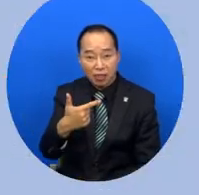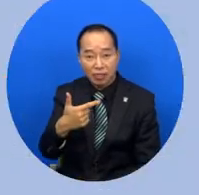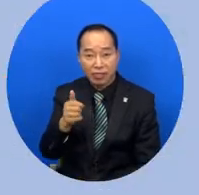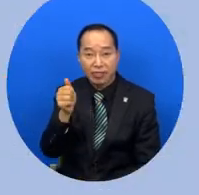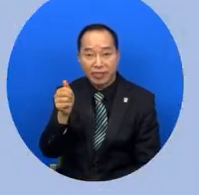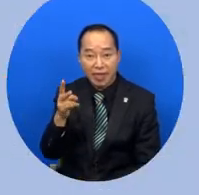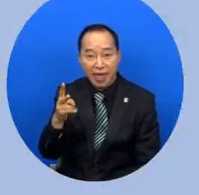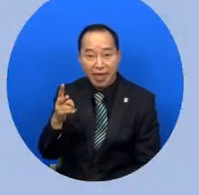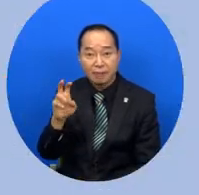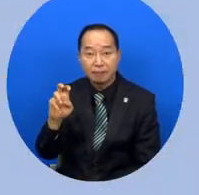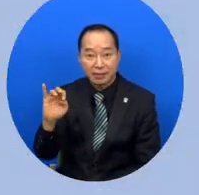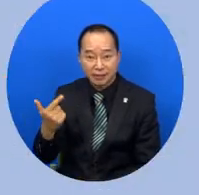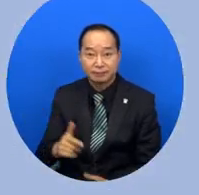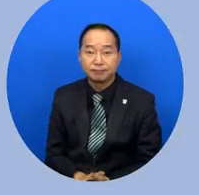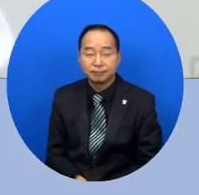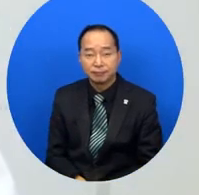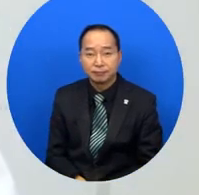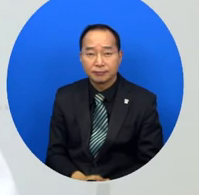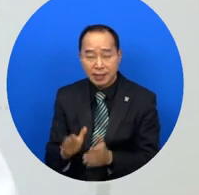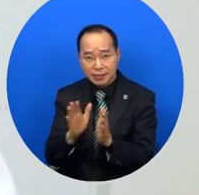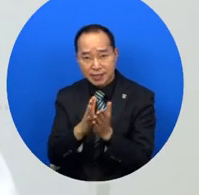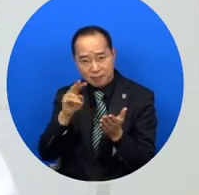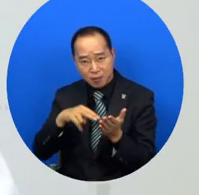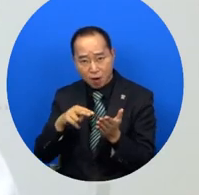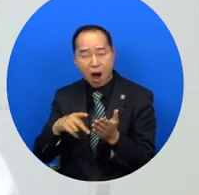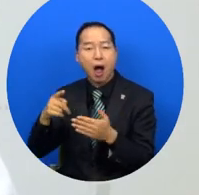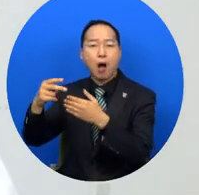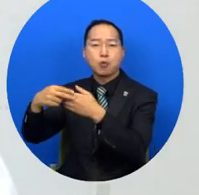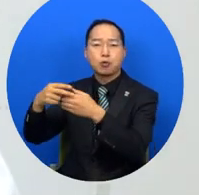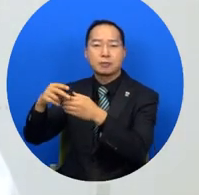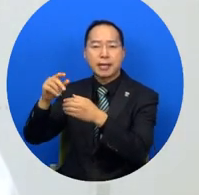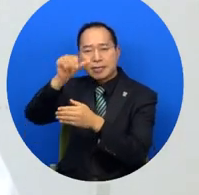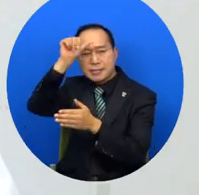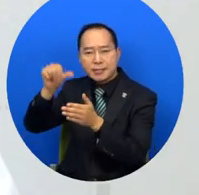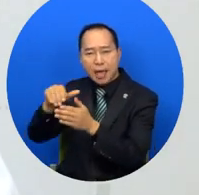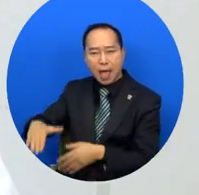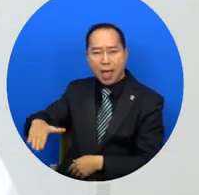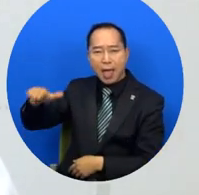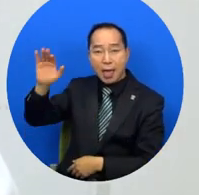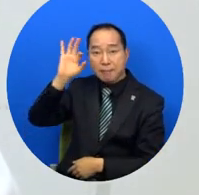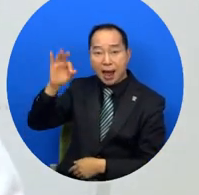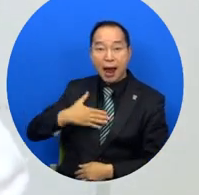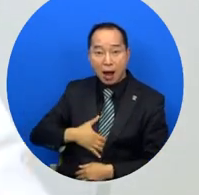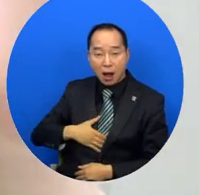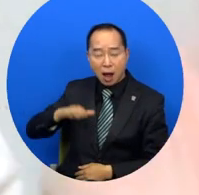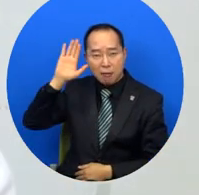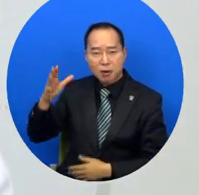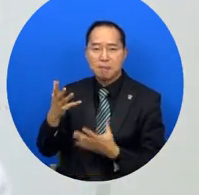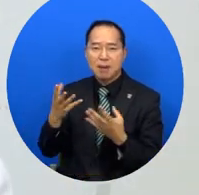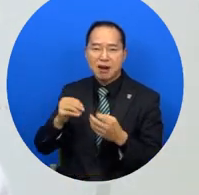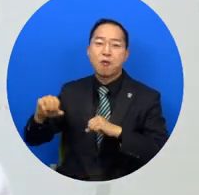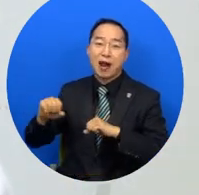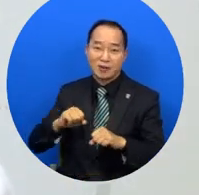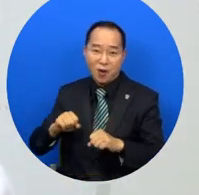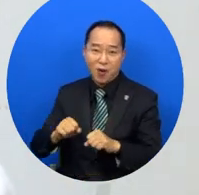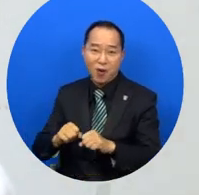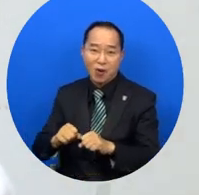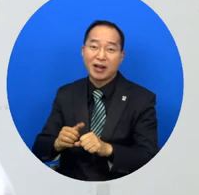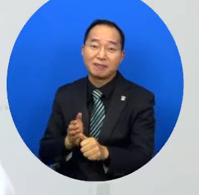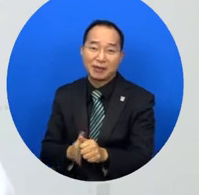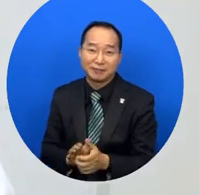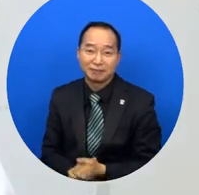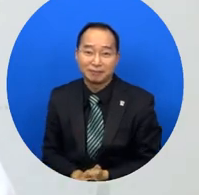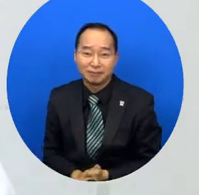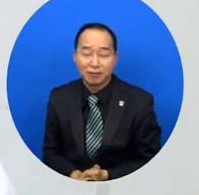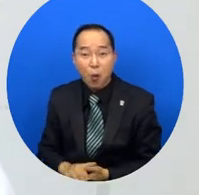전혜민님의 질문입니다. 저는 책을 통해서 교수님의 인생 이야기를 알게 되었는데요. 앞으로도 많은 활동을 하셨으면 하는